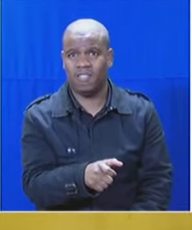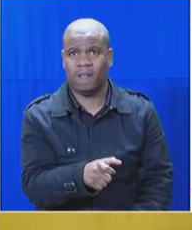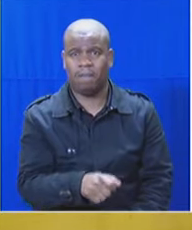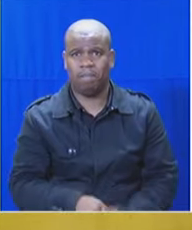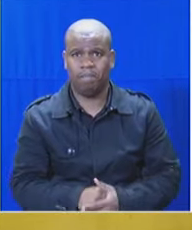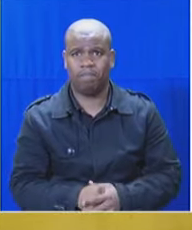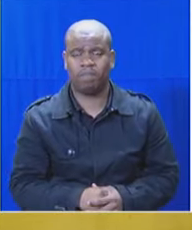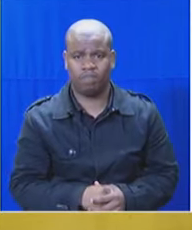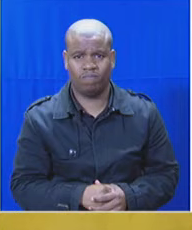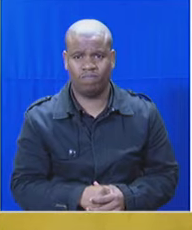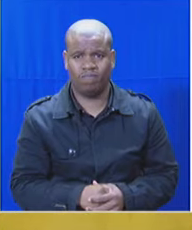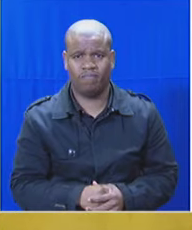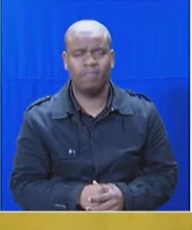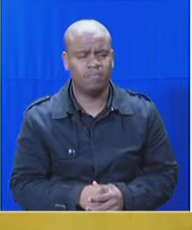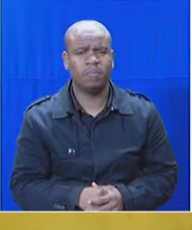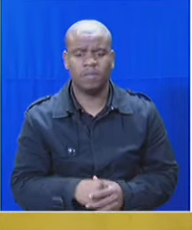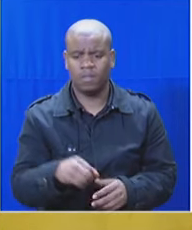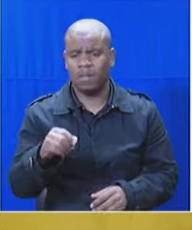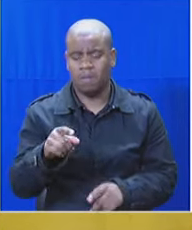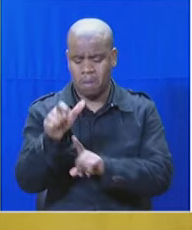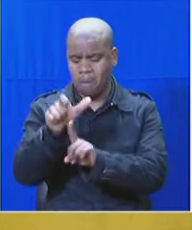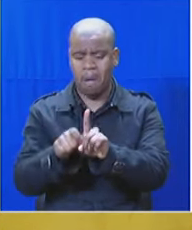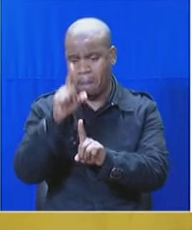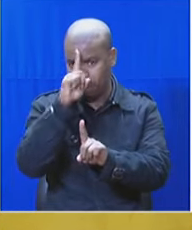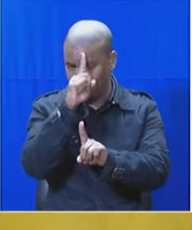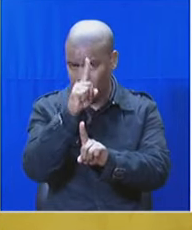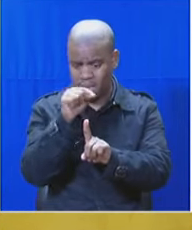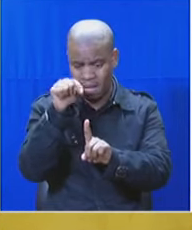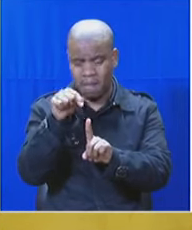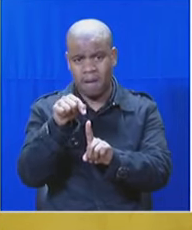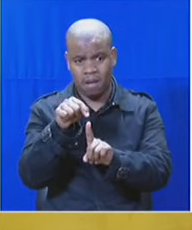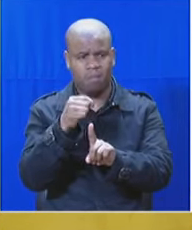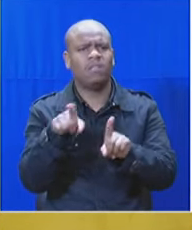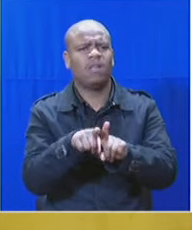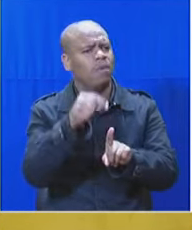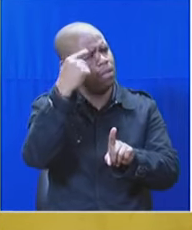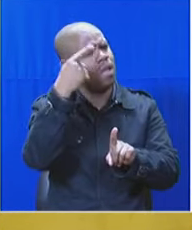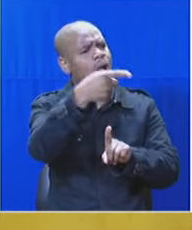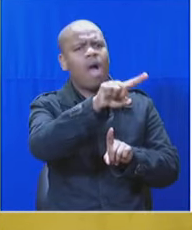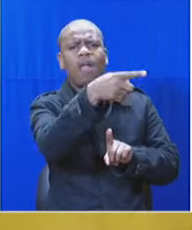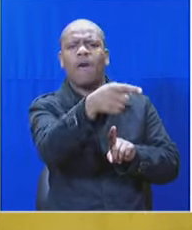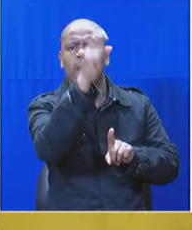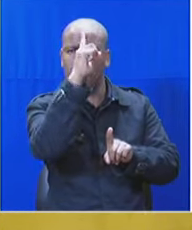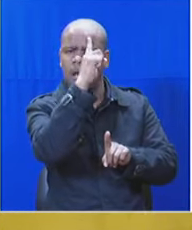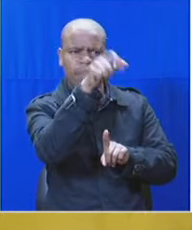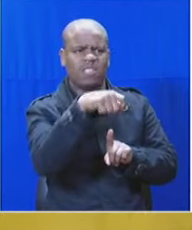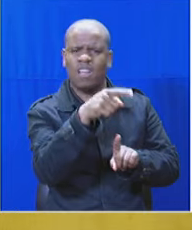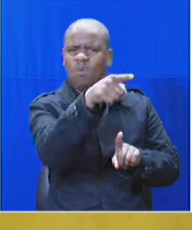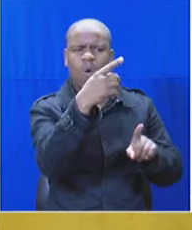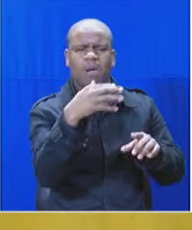ucinga into yoba umuntu omnyama akafanelanga uba athengelwe into enexabiso eliphezulu. Ngoba